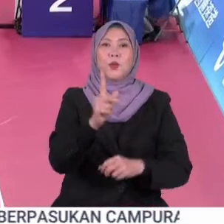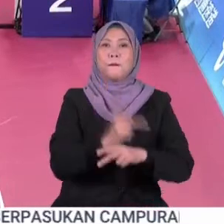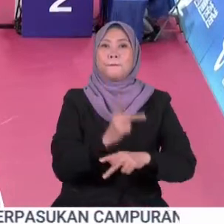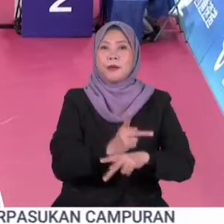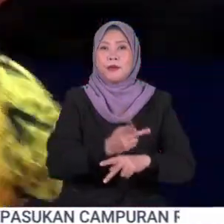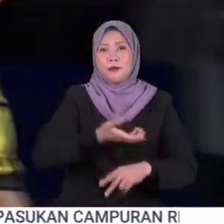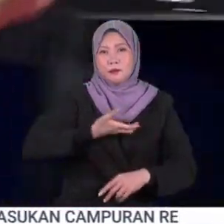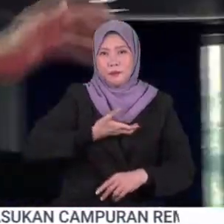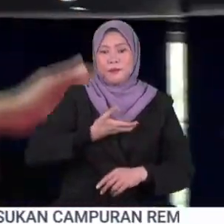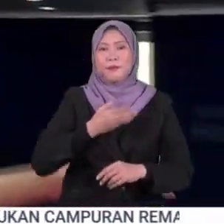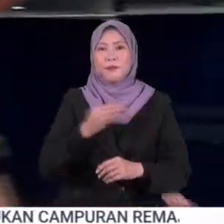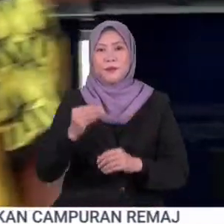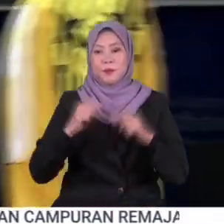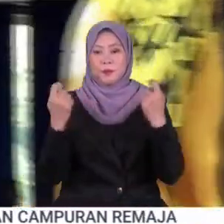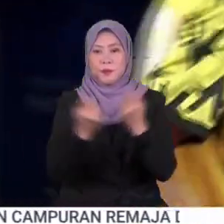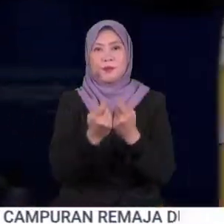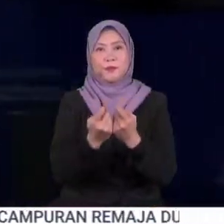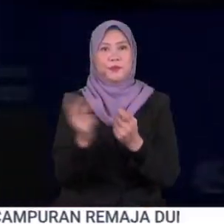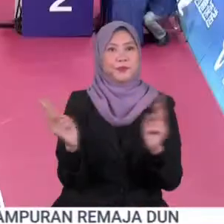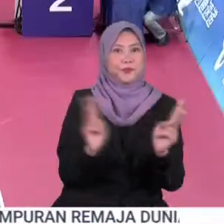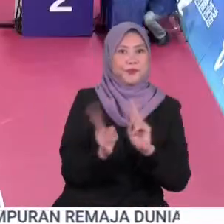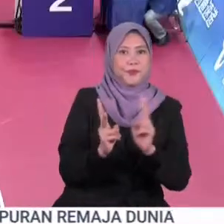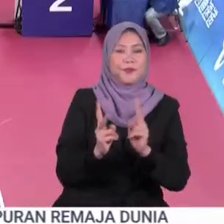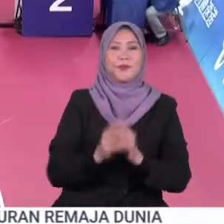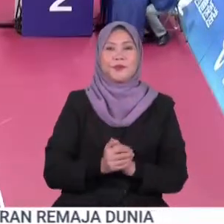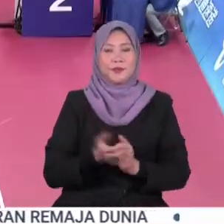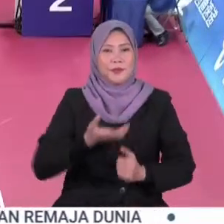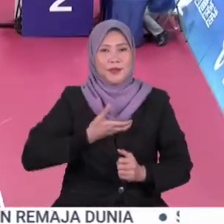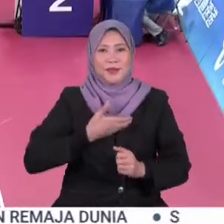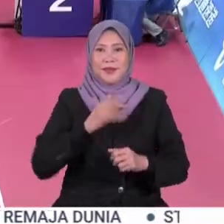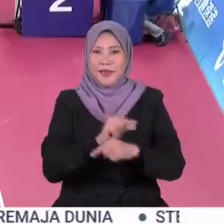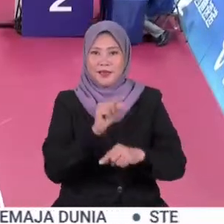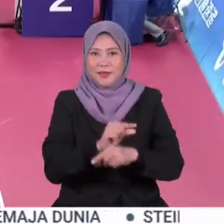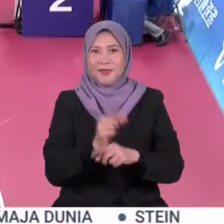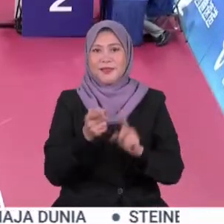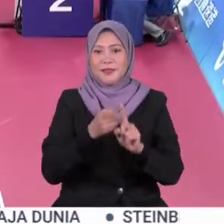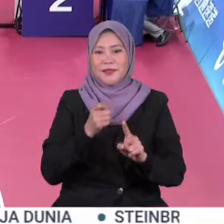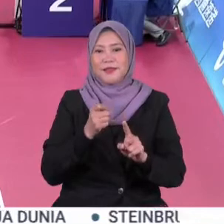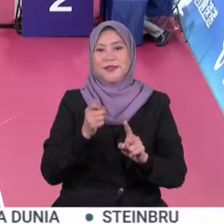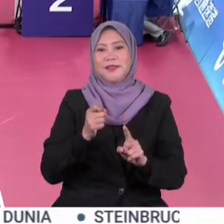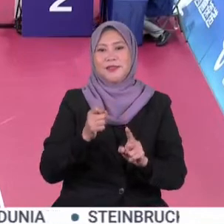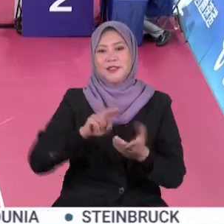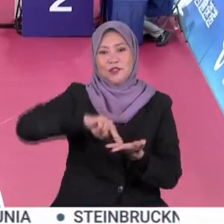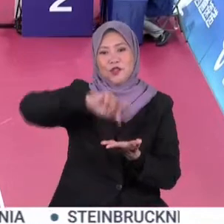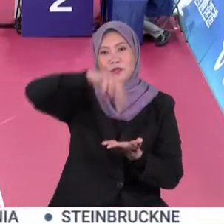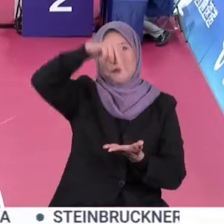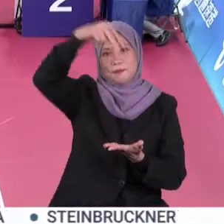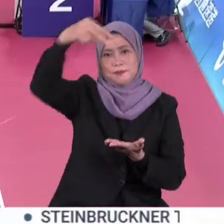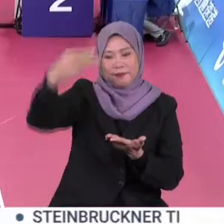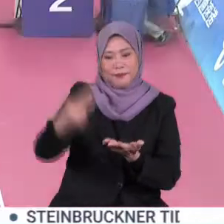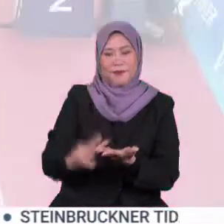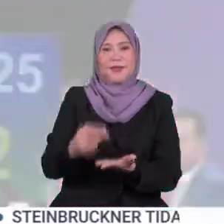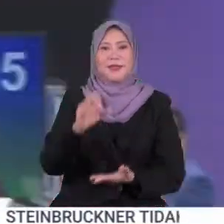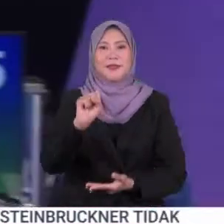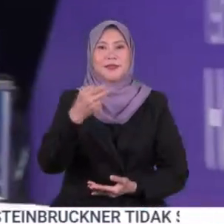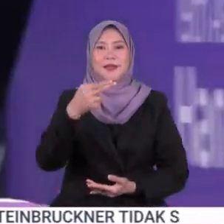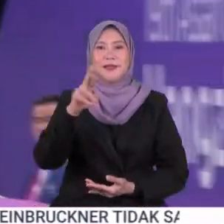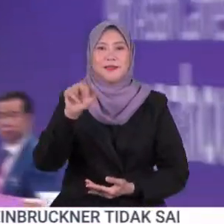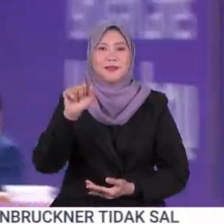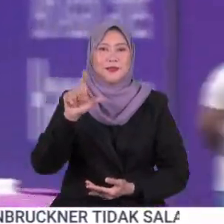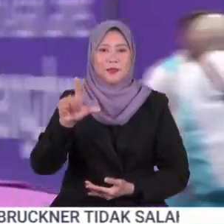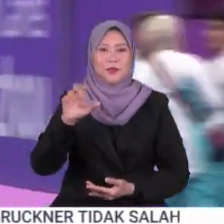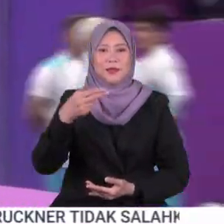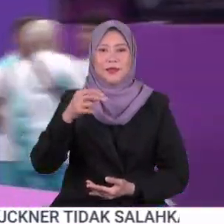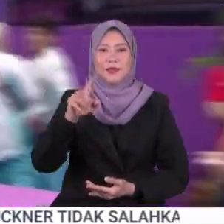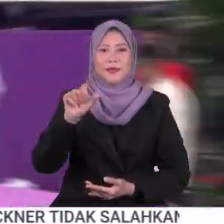perak menerusi acara berpasukan regu. Satu pingat gangsa turut diraih oleh atlet gimnastik negara Syahrul Amy